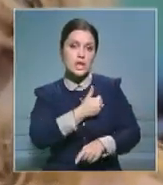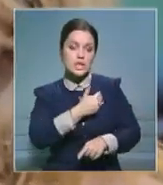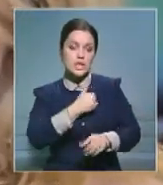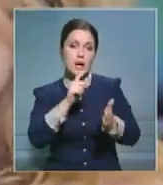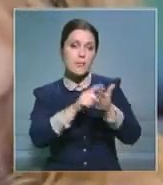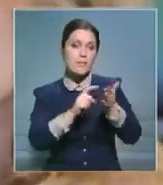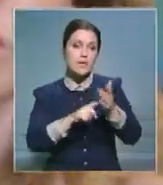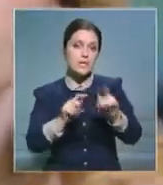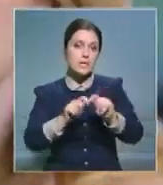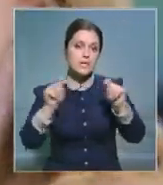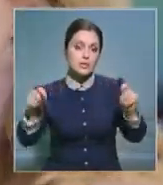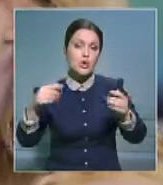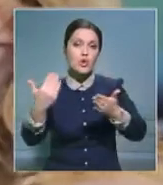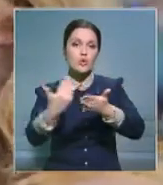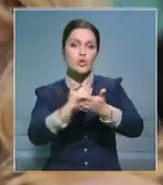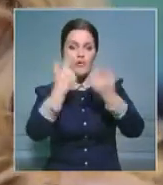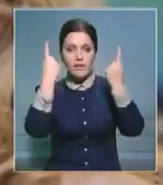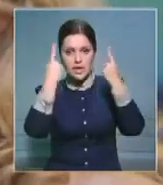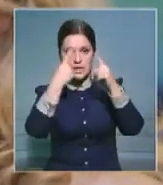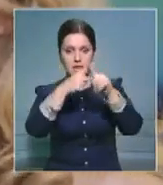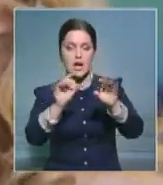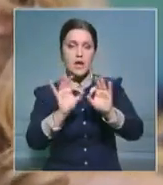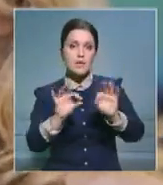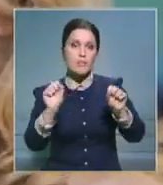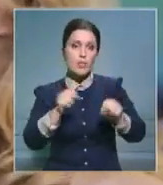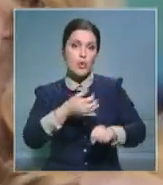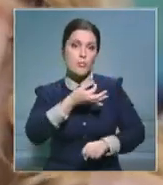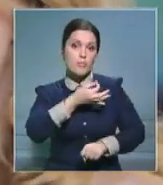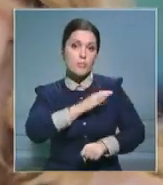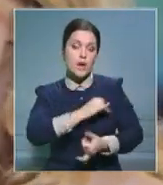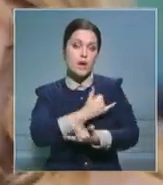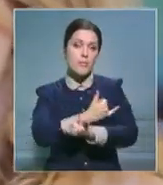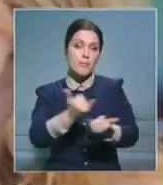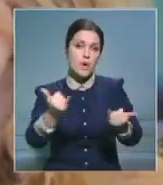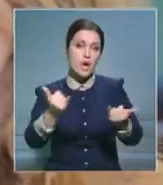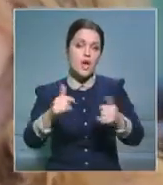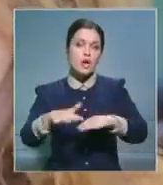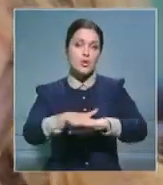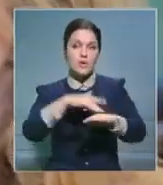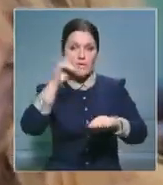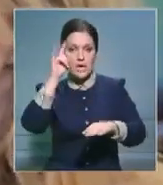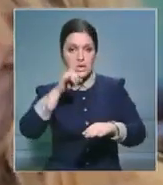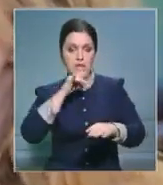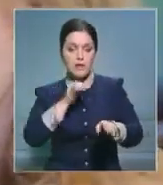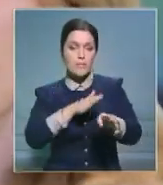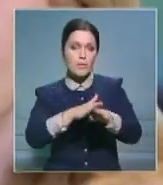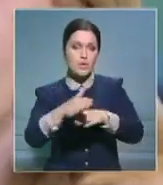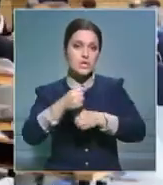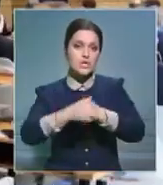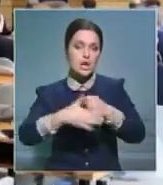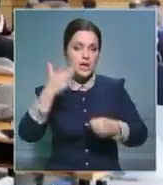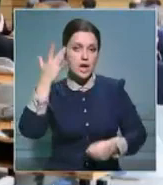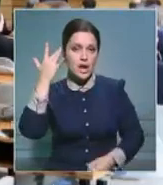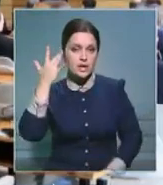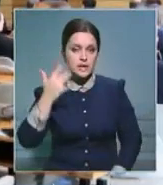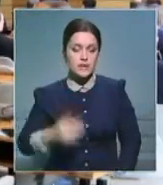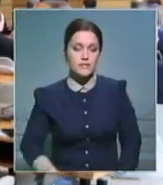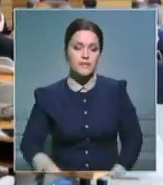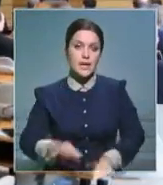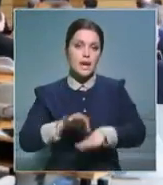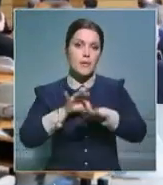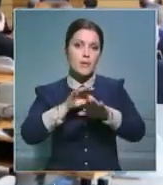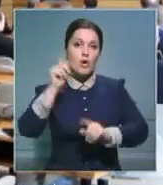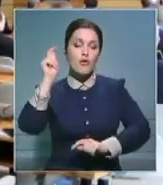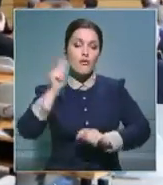в области новых технологий, чтобы их могли применить на благо людей как в Казахстане, так и во всей Центральной Азии. Провести